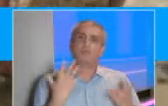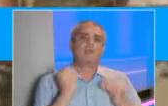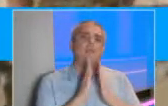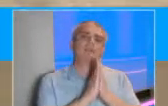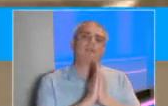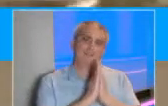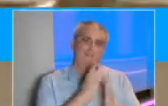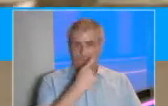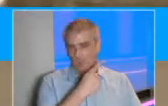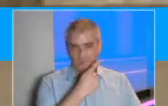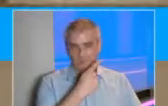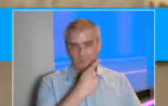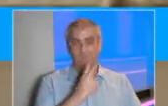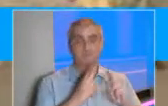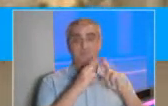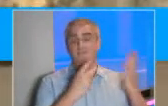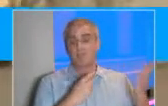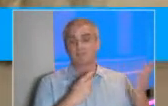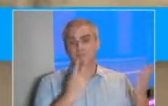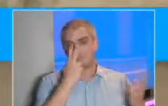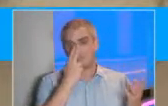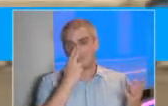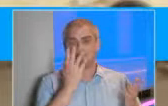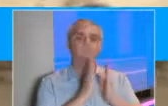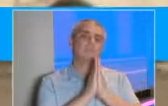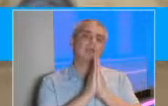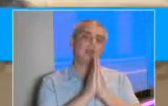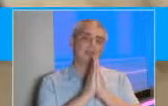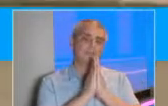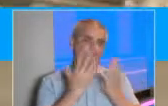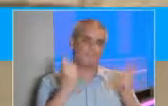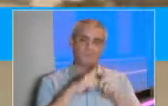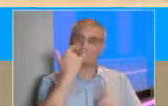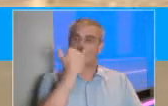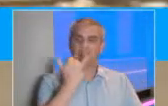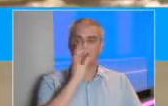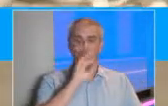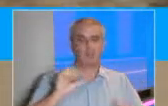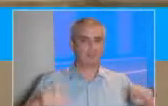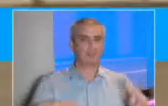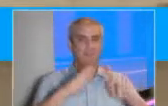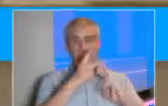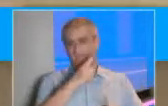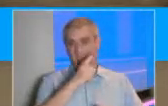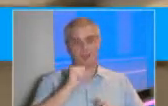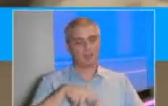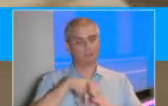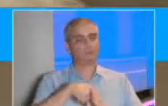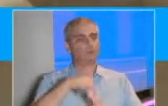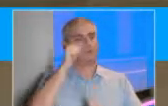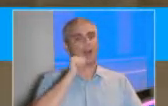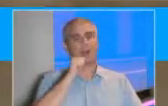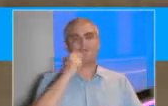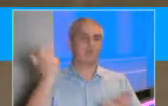מאוד תקוות בצרפת. מנסים ומאחלים קריקטורות של מקרון על הסוס הלבן, מה